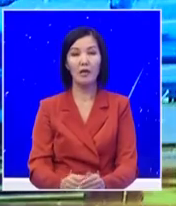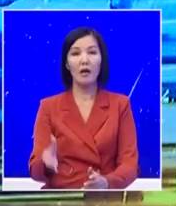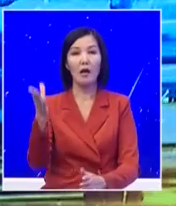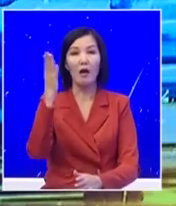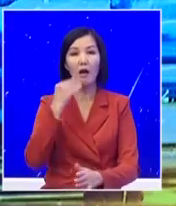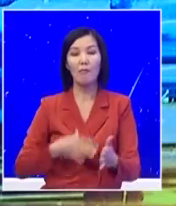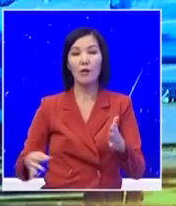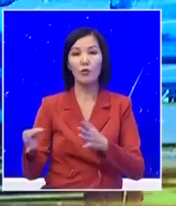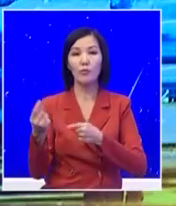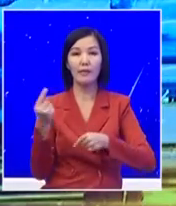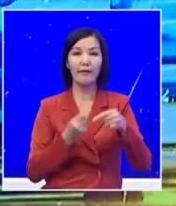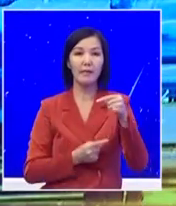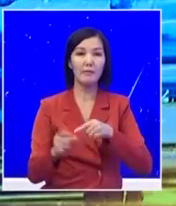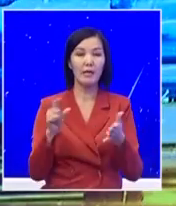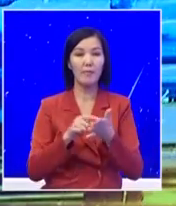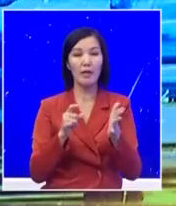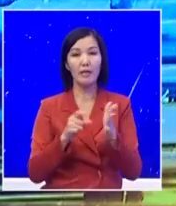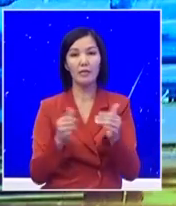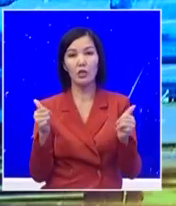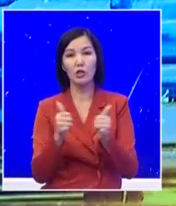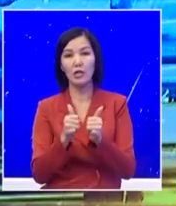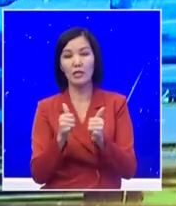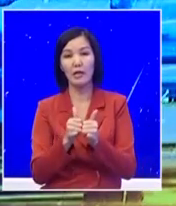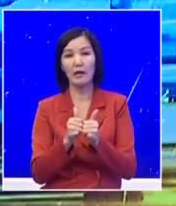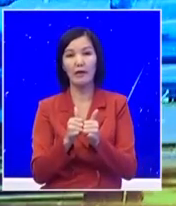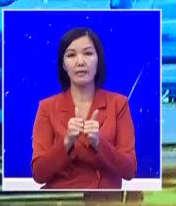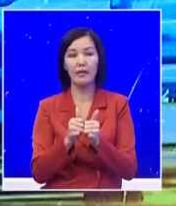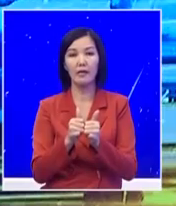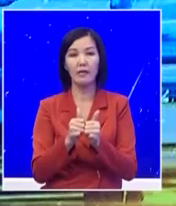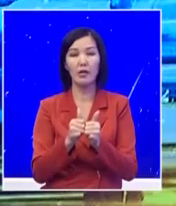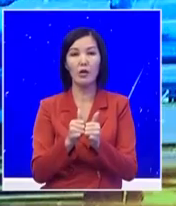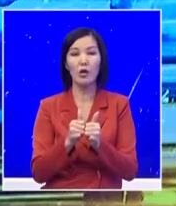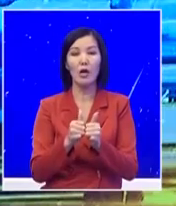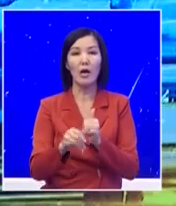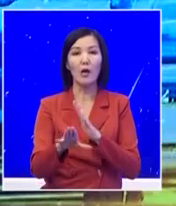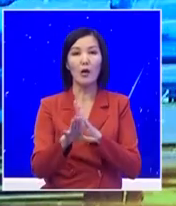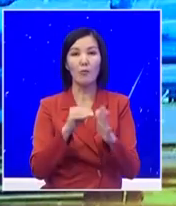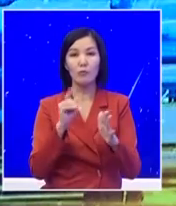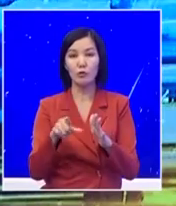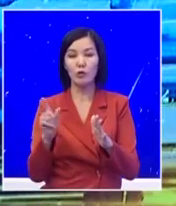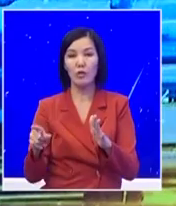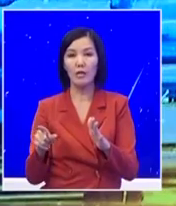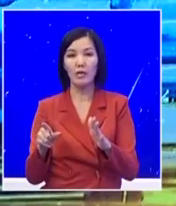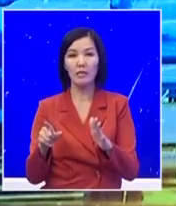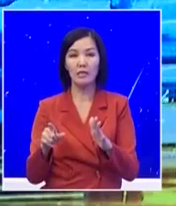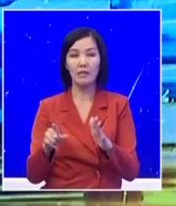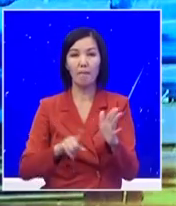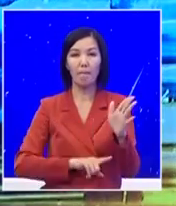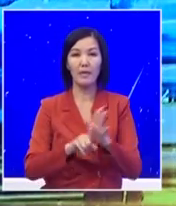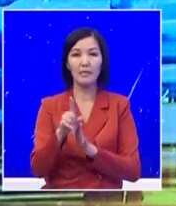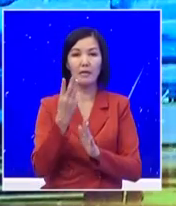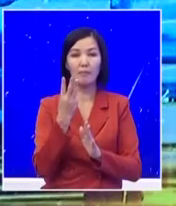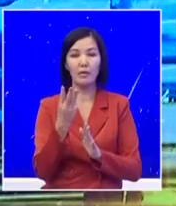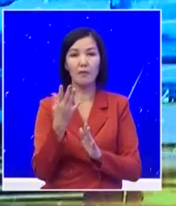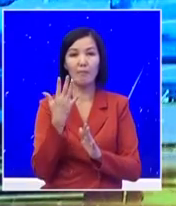Хабарымызды жалғастырамыз. Облыстық кәсіпкерлер палатасы жанындағы өңірлік кеңеске мүшелерді сайлау басталды. Өтінімдер 5 тамыздан бастап